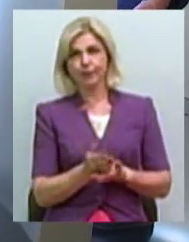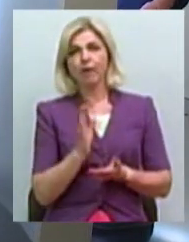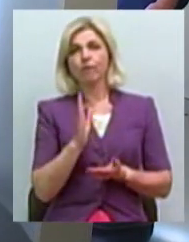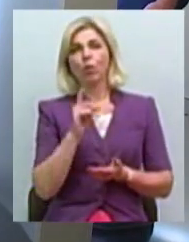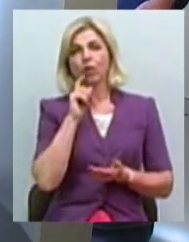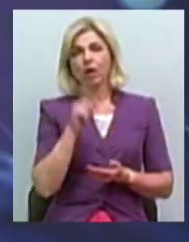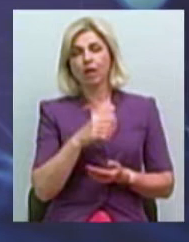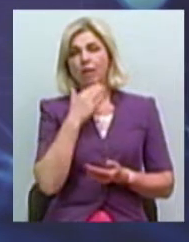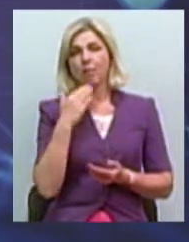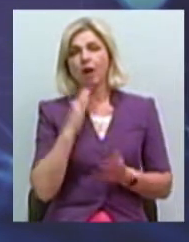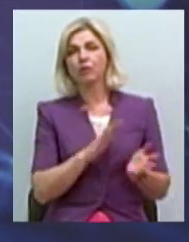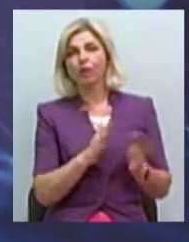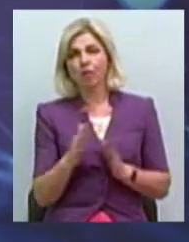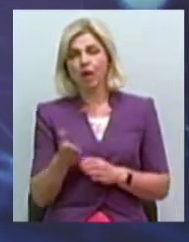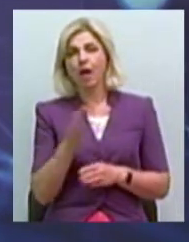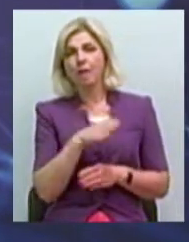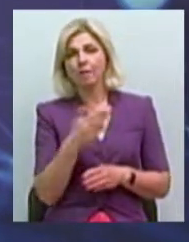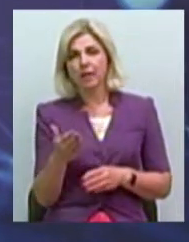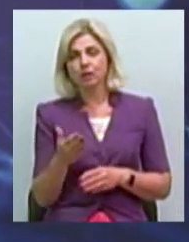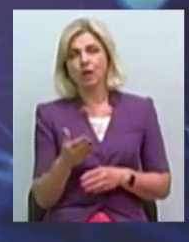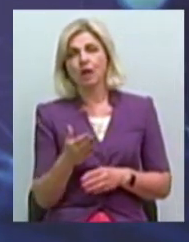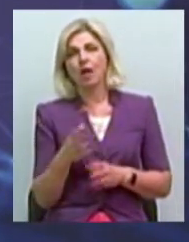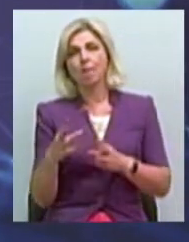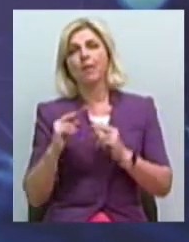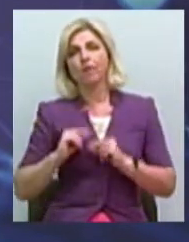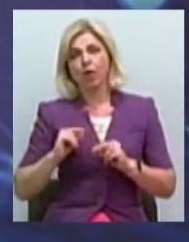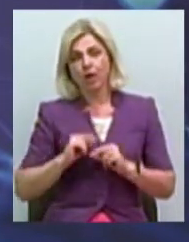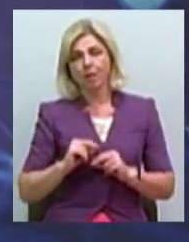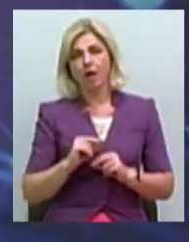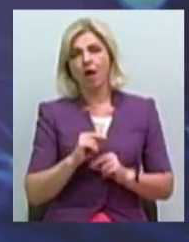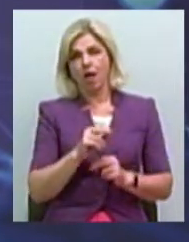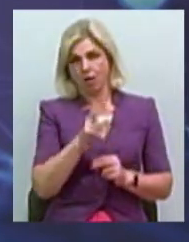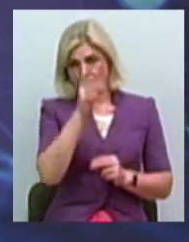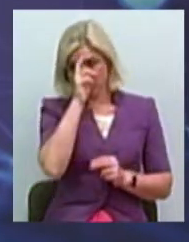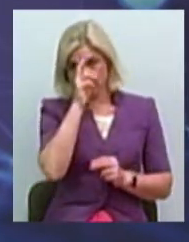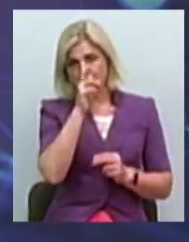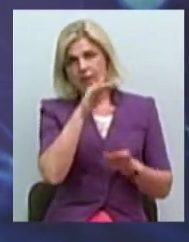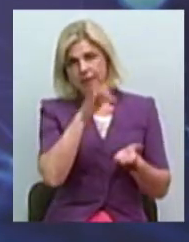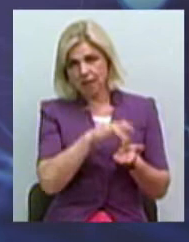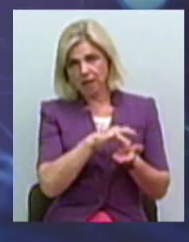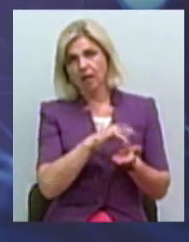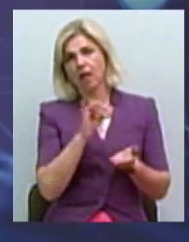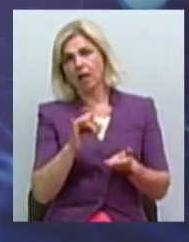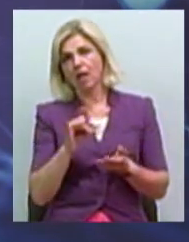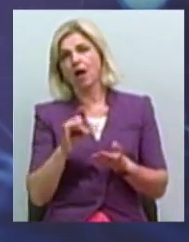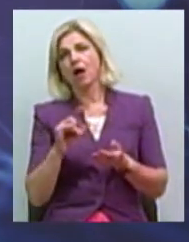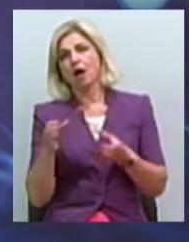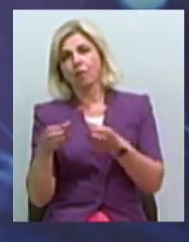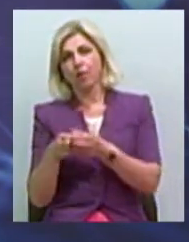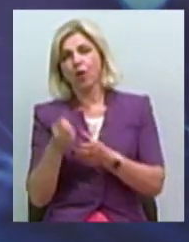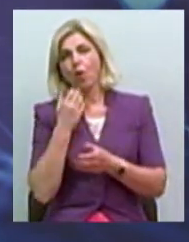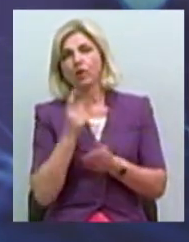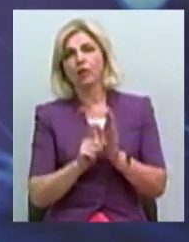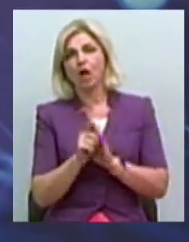багато випадків стає між муніципального співробітництва, між громадами, коли люди дійсно починають домовлятися з одним